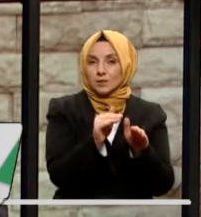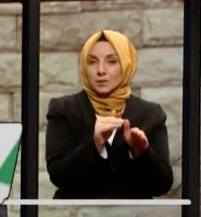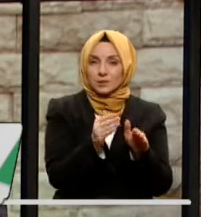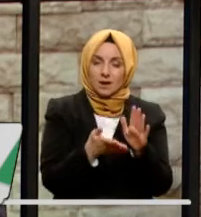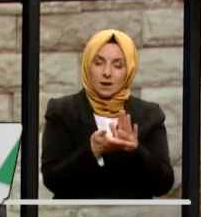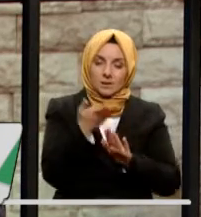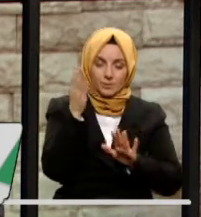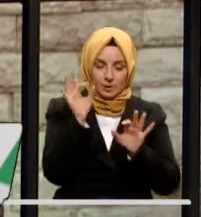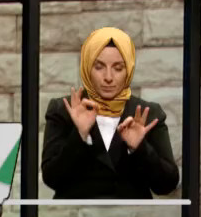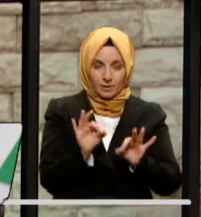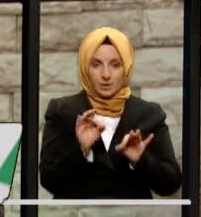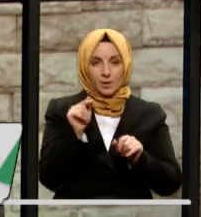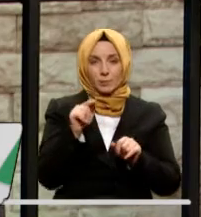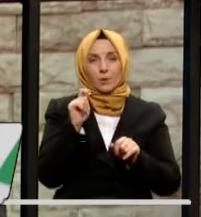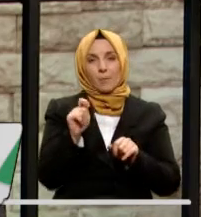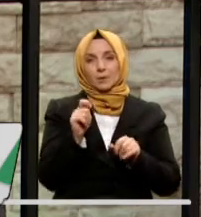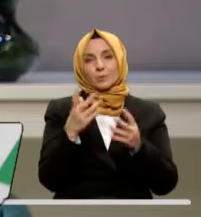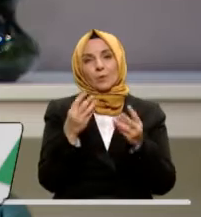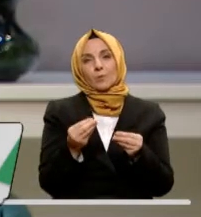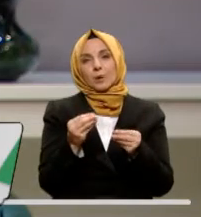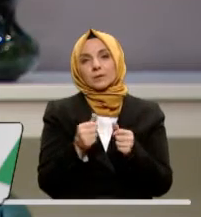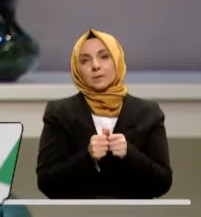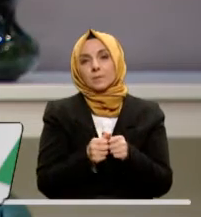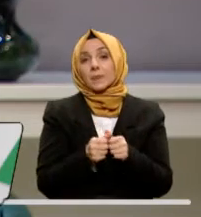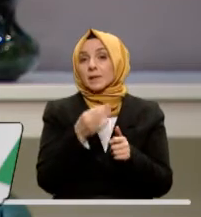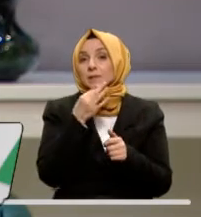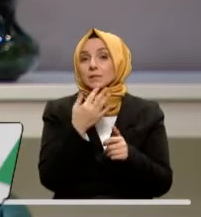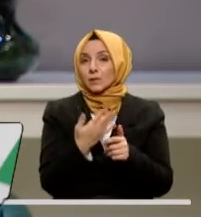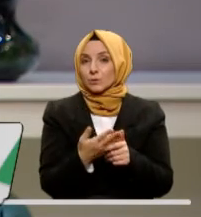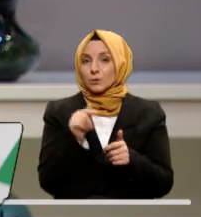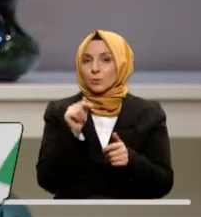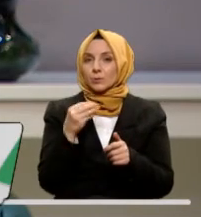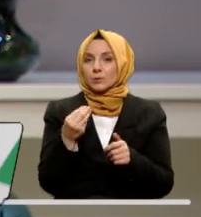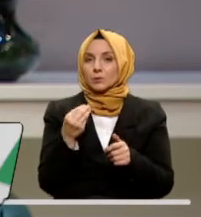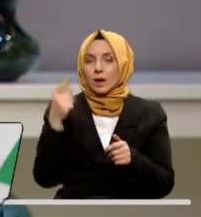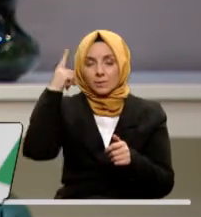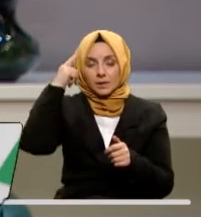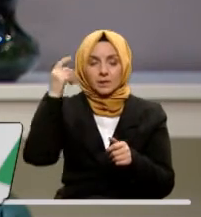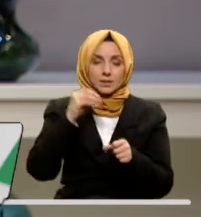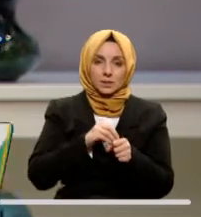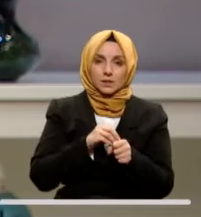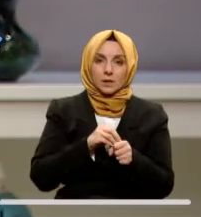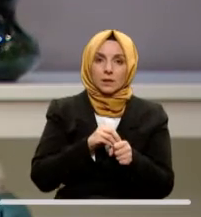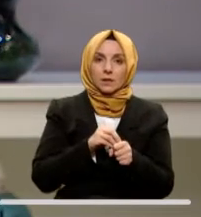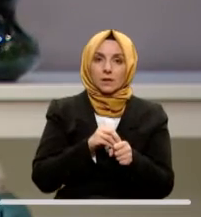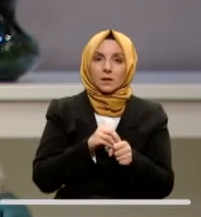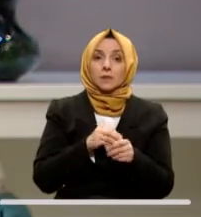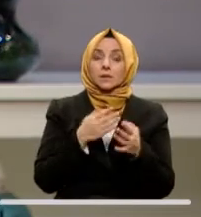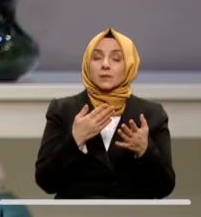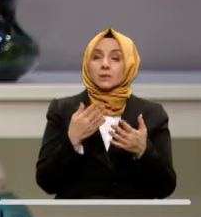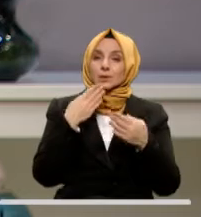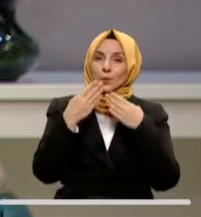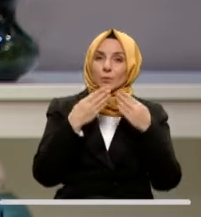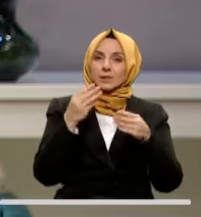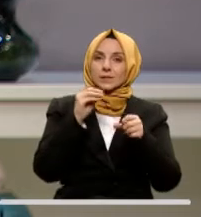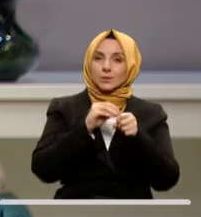İllaki başka bir insandan bunu alacağız teşekkür ediyoruz Bu özel bilgi için de o zaman artık sürü sohbetimizin sonuna